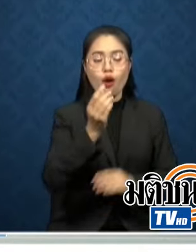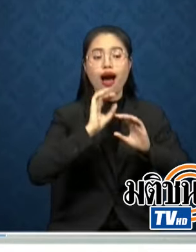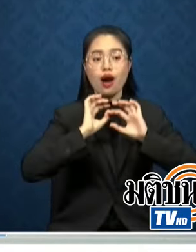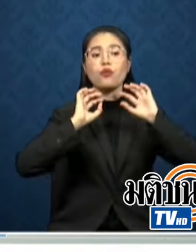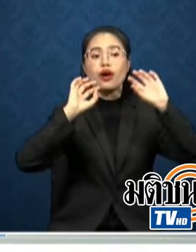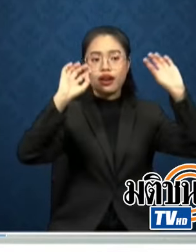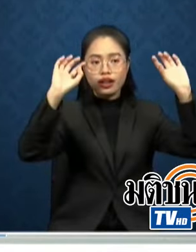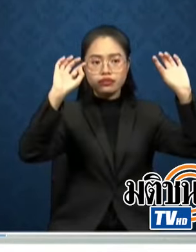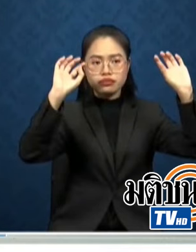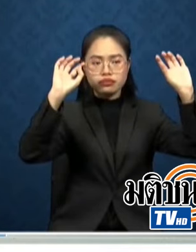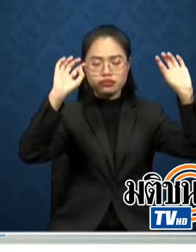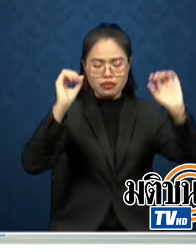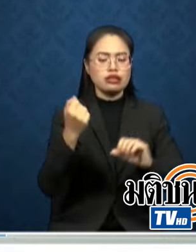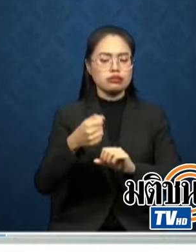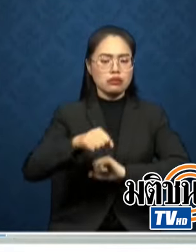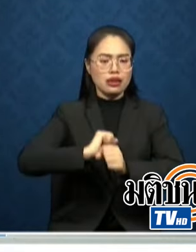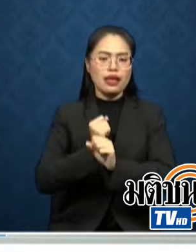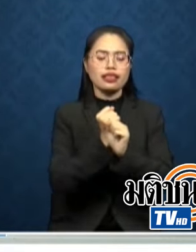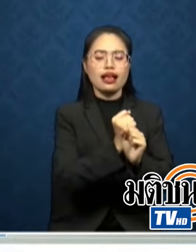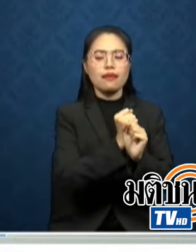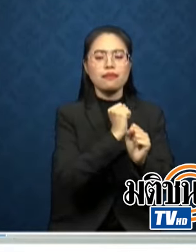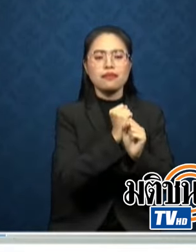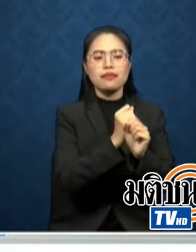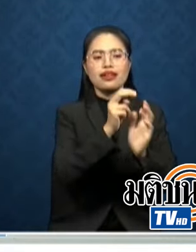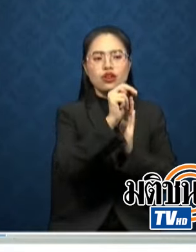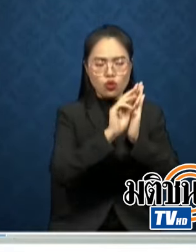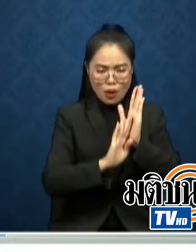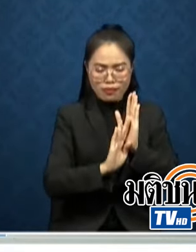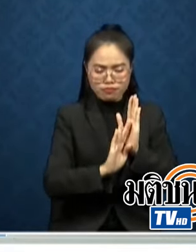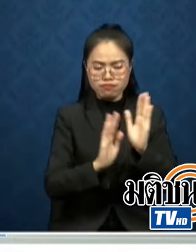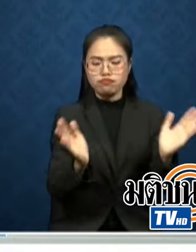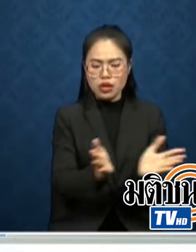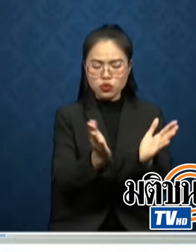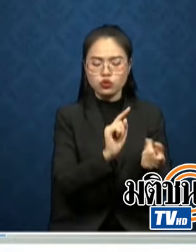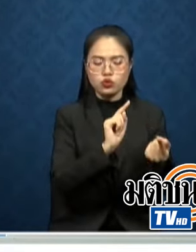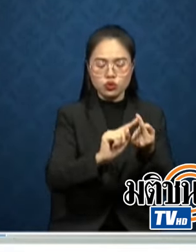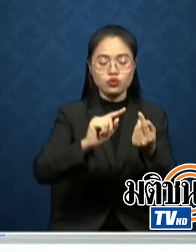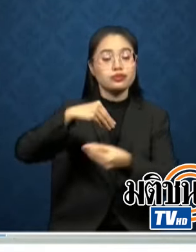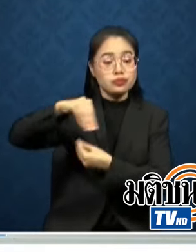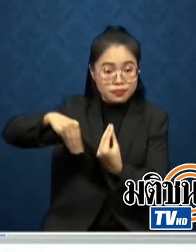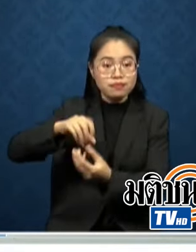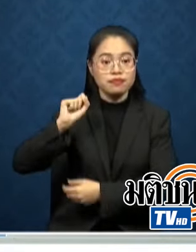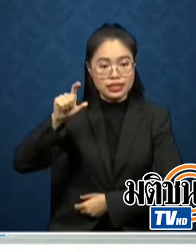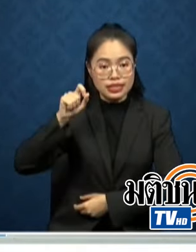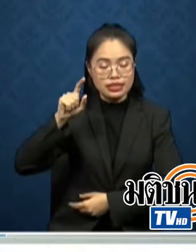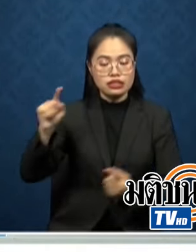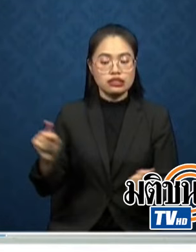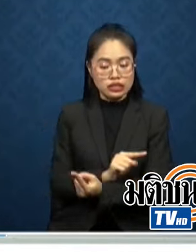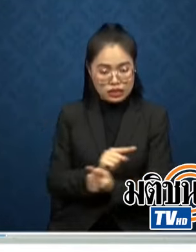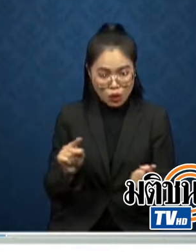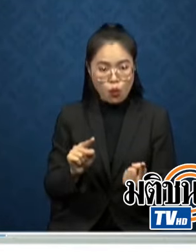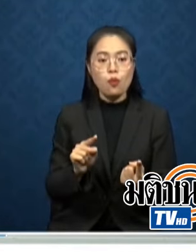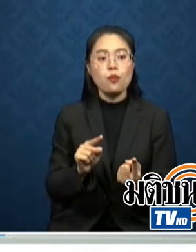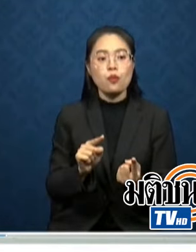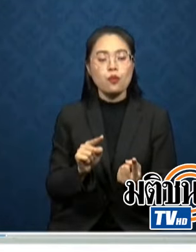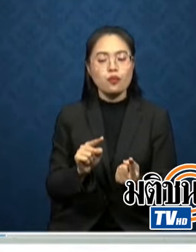ใช้นโยบายหลักๆหลายๆอันที่มีการผลักดันเรื่องของเศรษฐกิจนะครับเรื่องของสังคมนะครับเรื่องของ